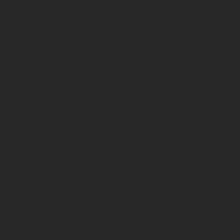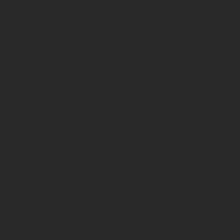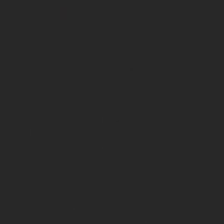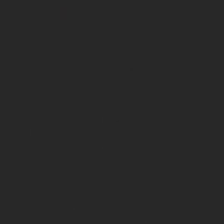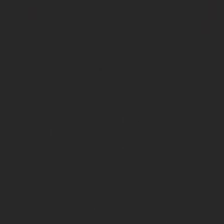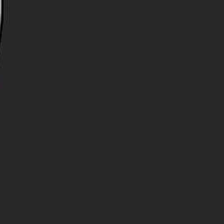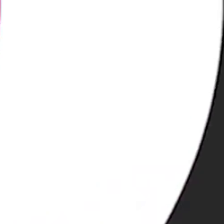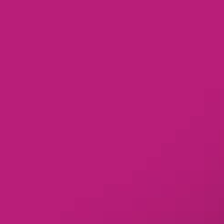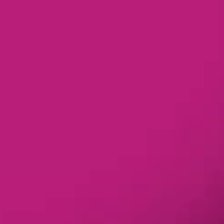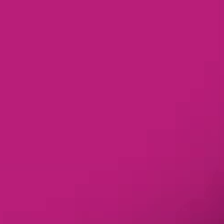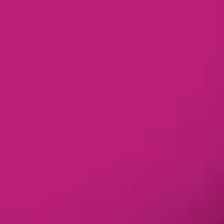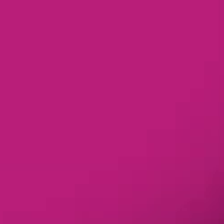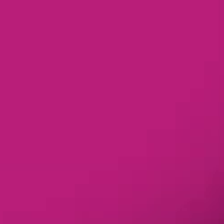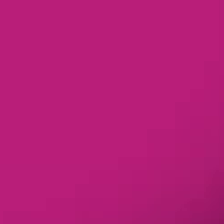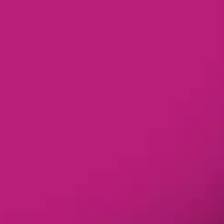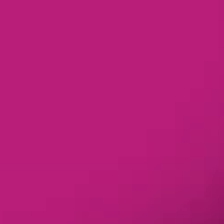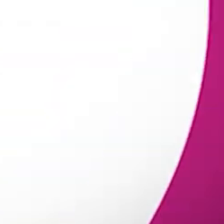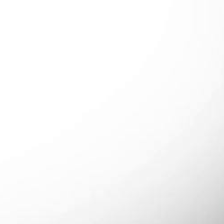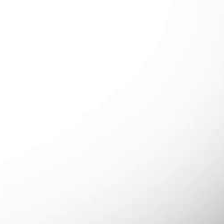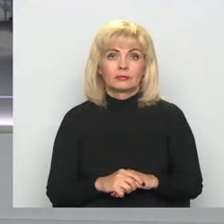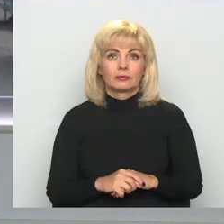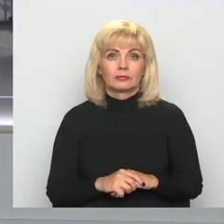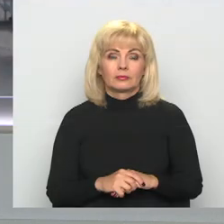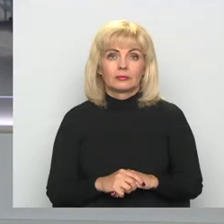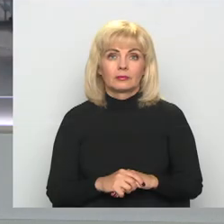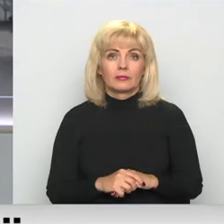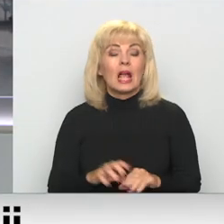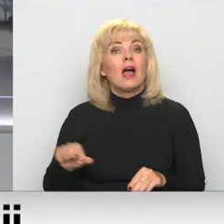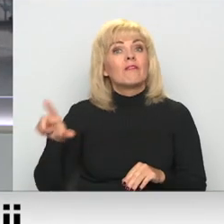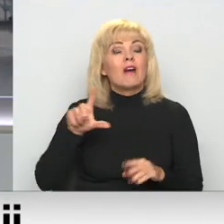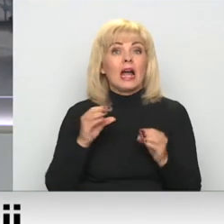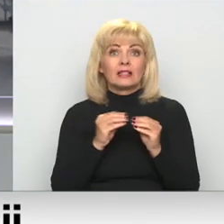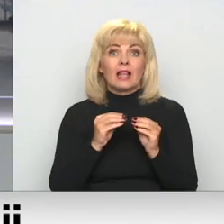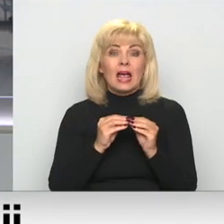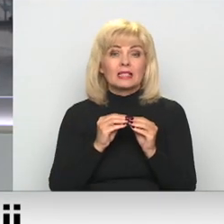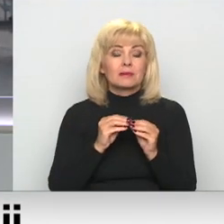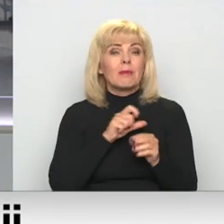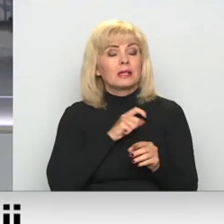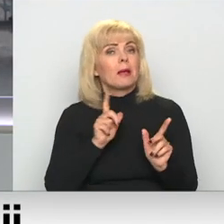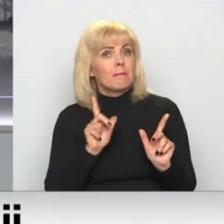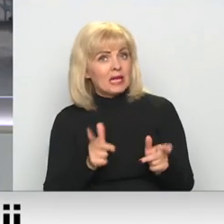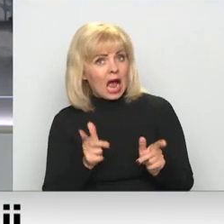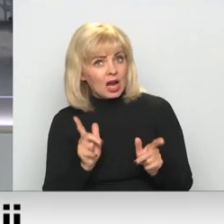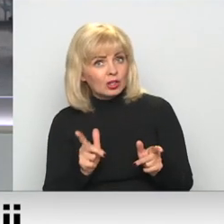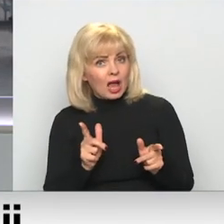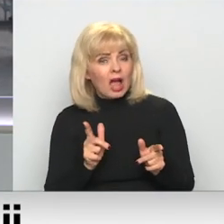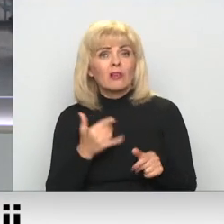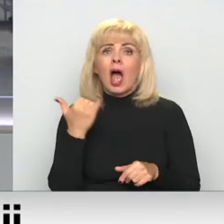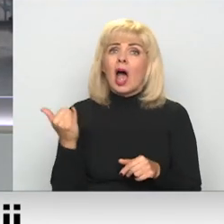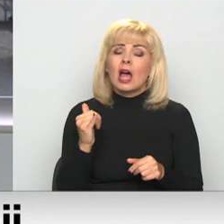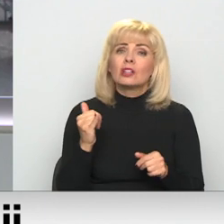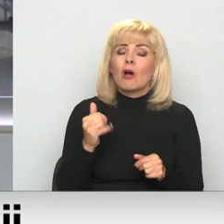Re, viss ēters ir te! Vairāk desmiti entuziastu, kas aizraujas ar dārgumu